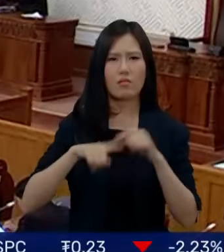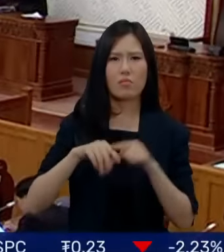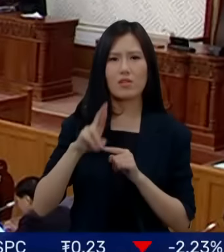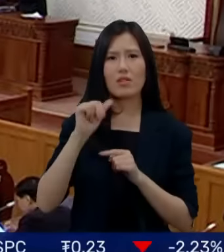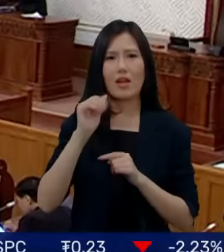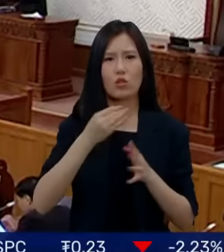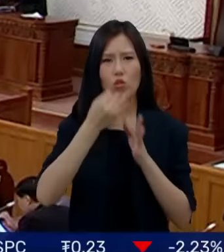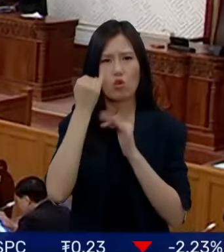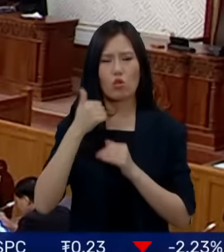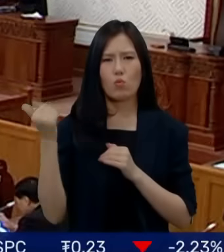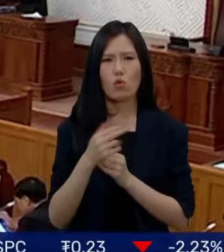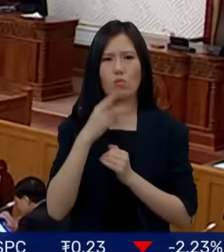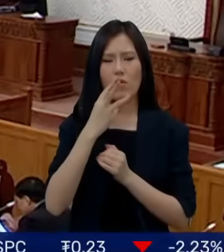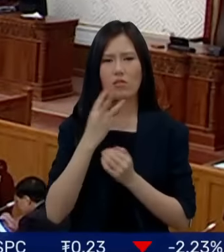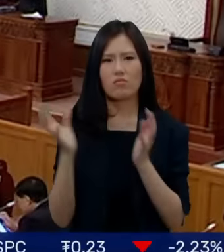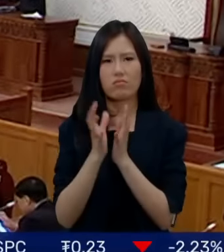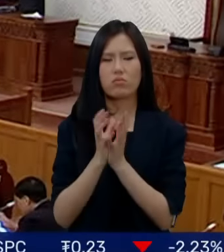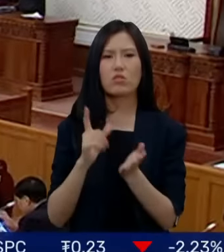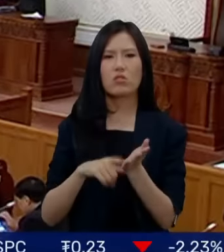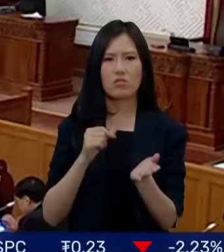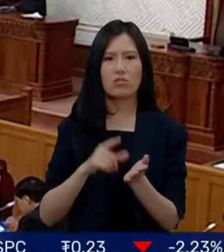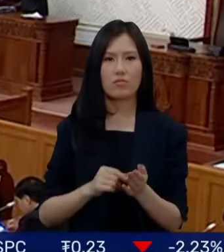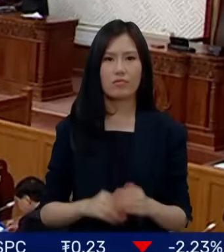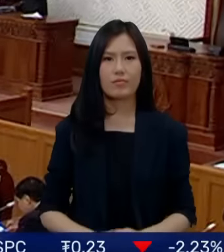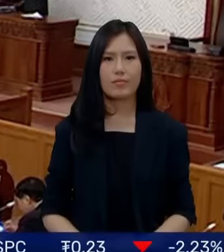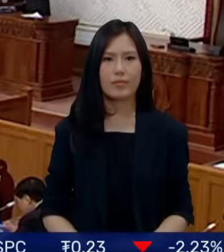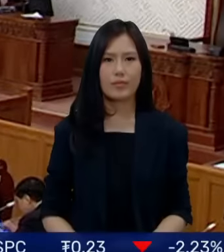7 хоног тутамд мэдээлэх шаардлагатайг тодтгосон юм а.